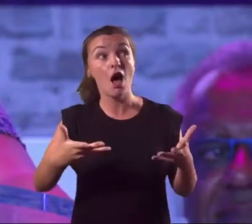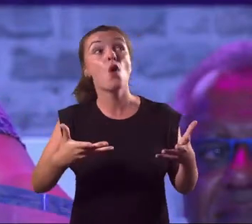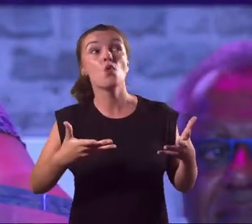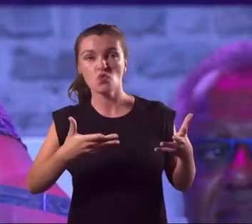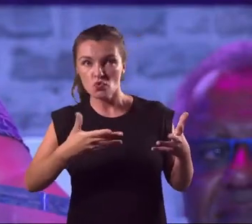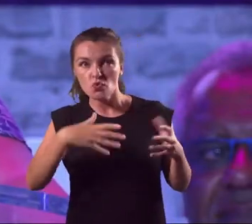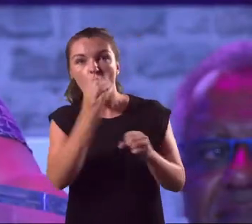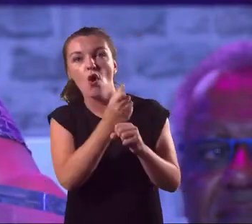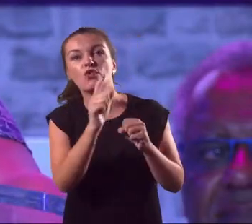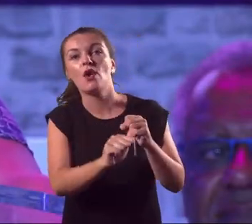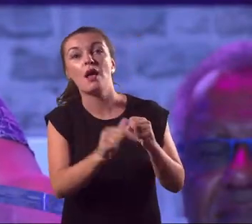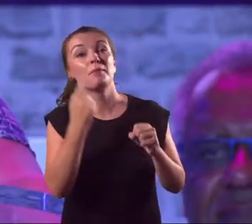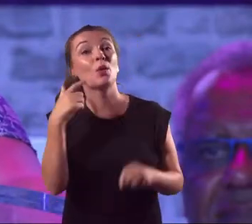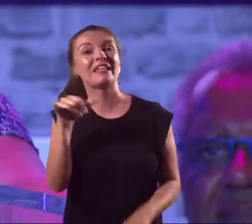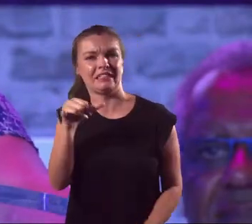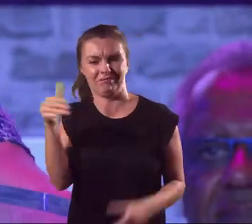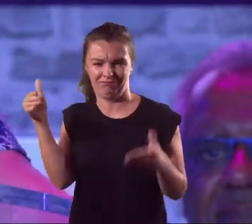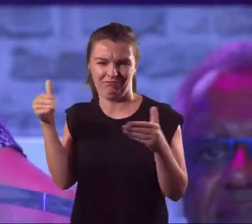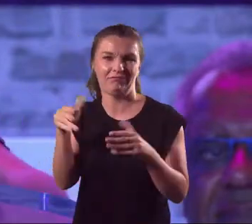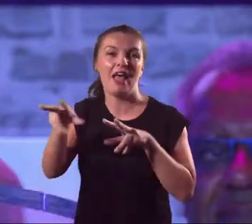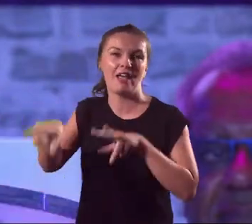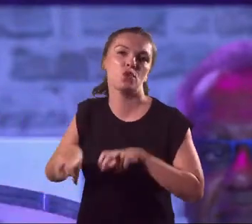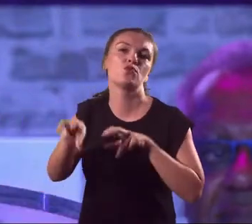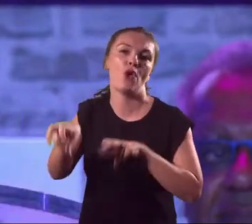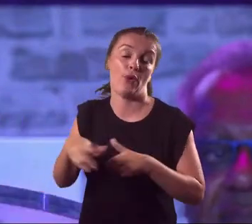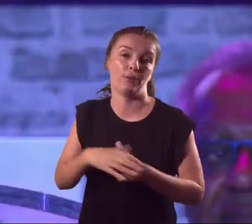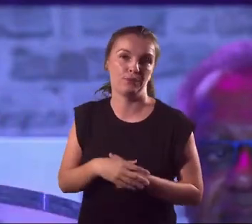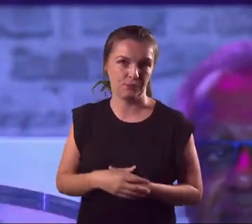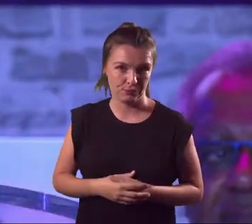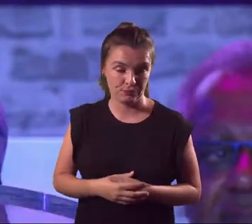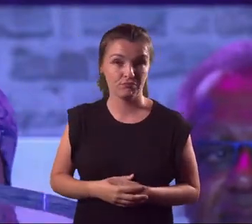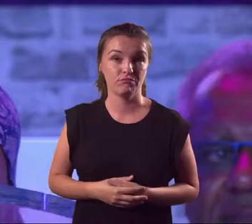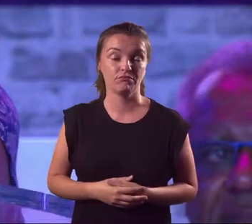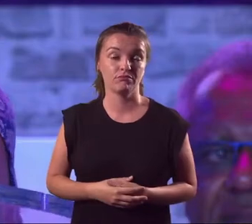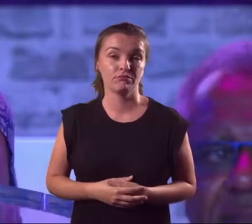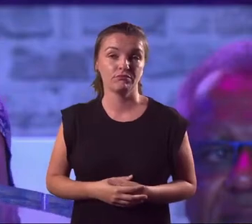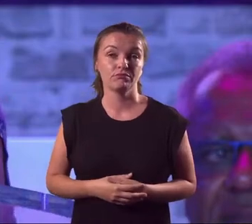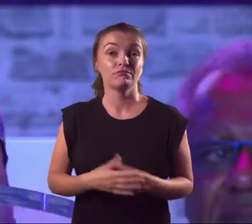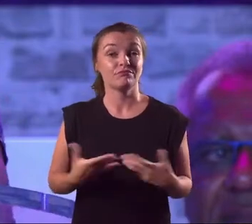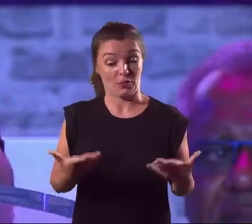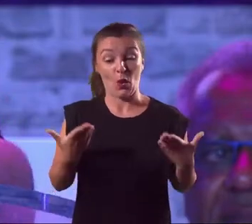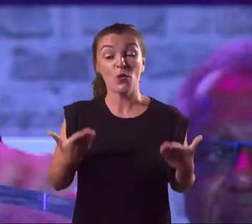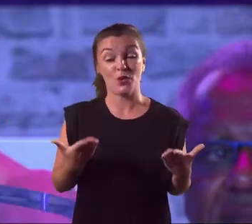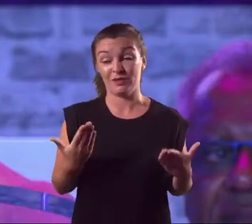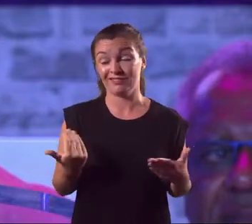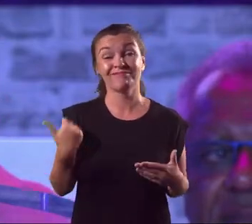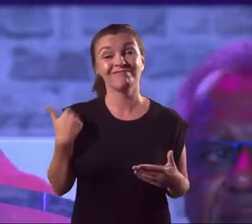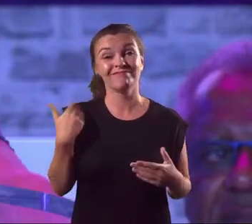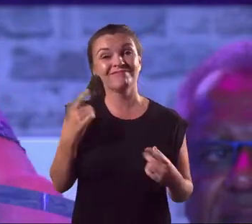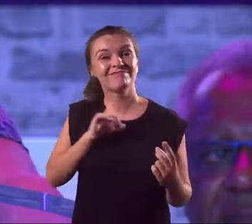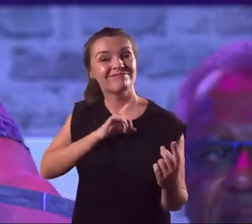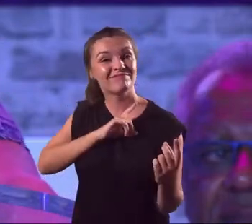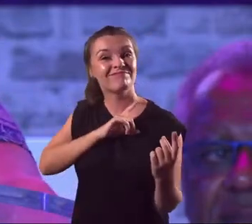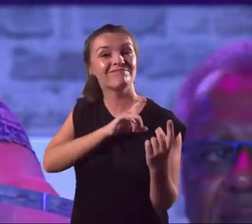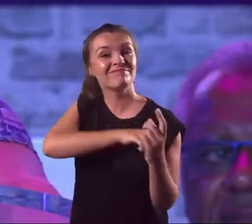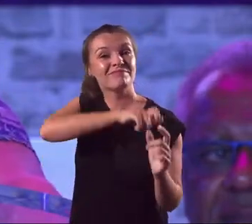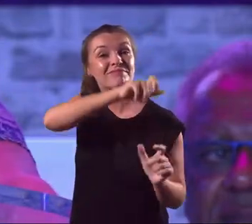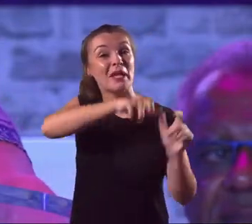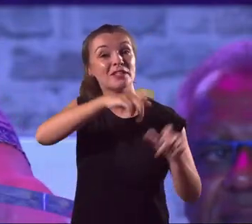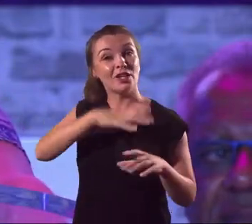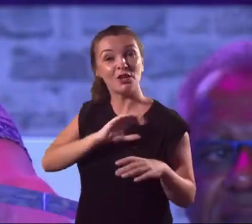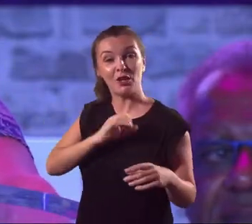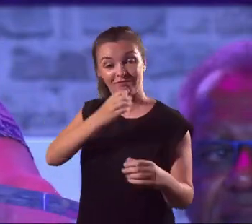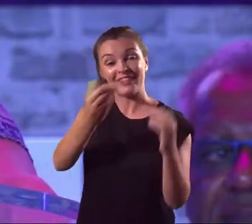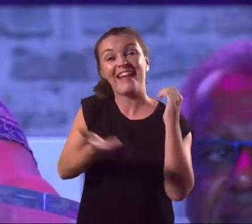notamment pour les agriculteurs. Nous sommes en effet aujourd'hui allés voir des planteurs de canne à